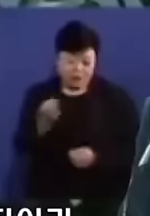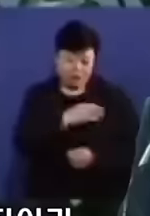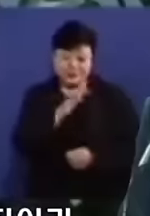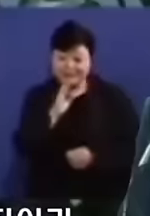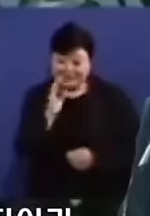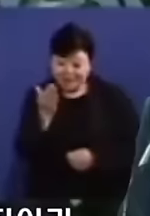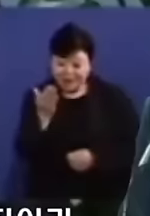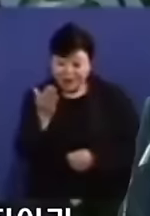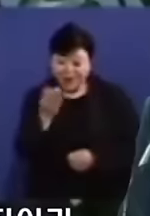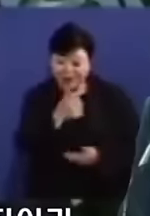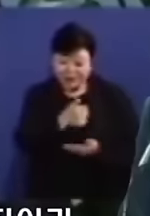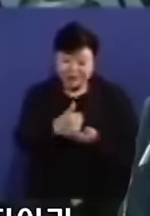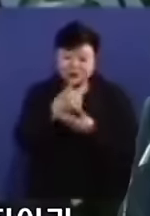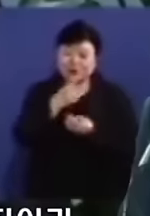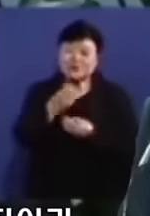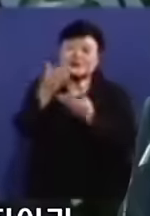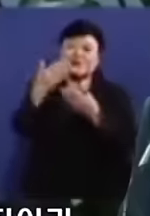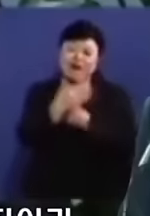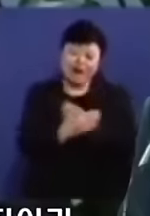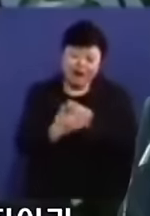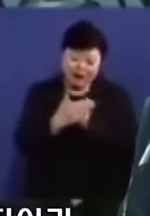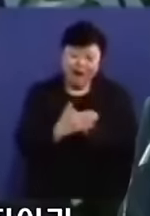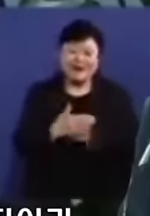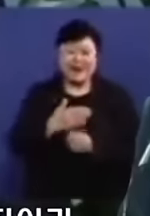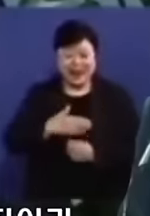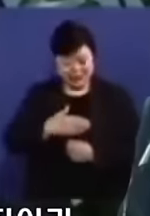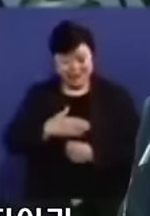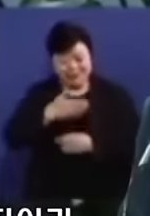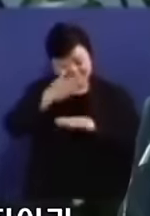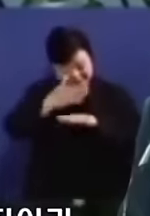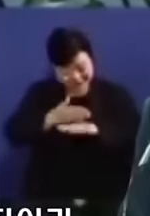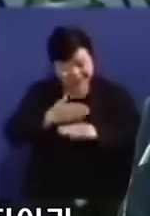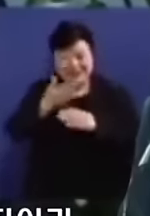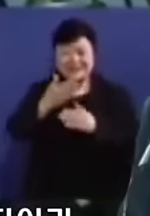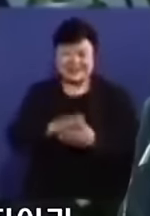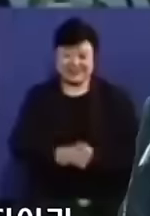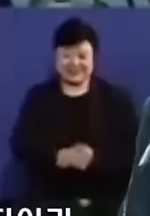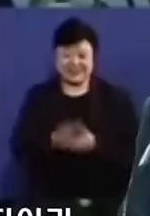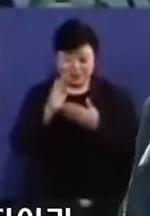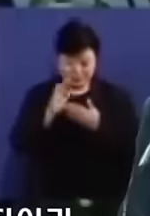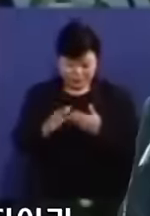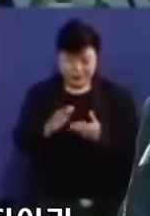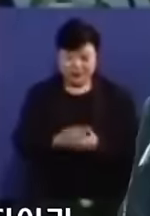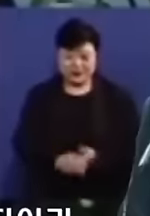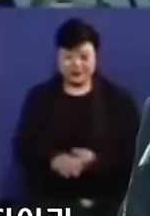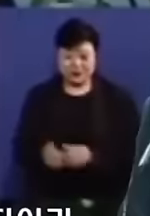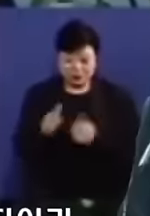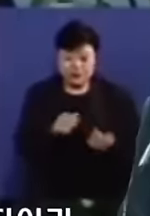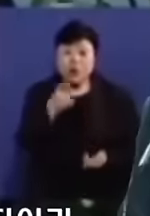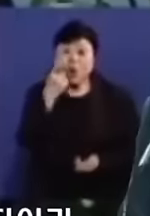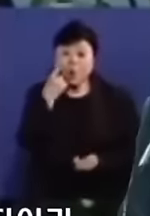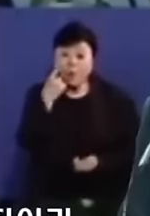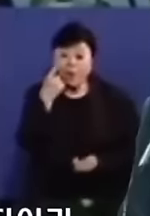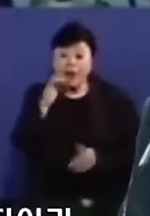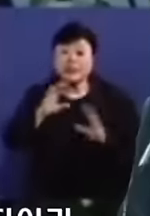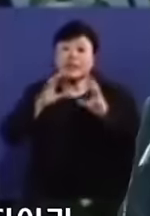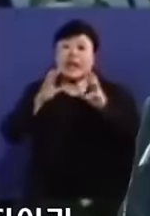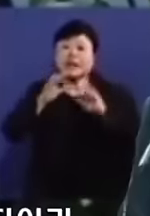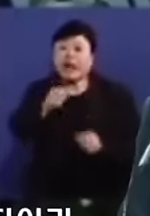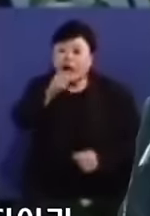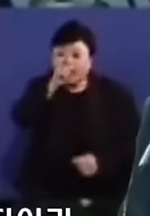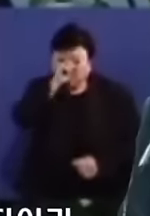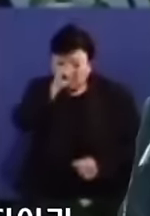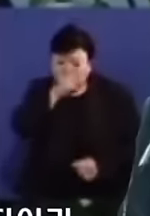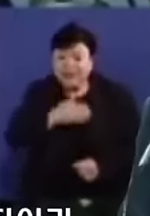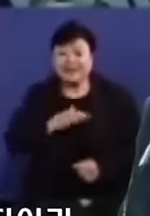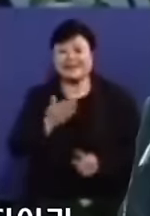되면 주님의 축복의 은혜를 알게 되고, 나중에 우리가 죽어봐야 천당이 얼마나 좋은 것 알게